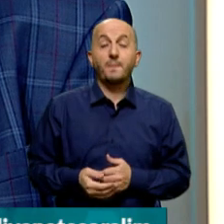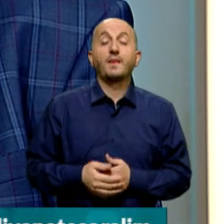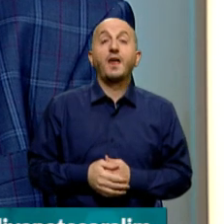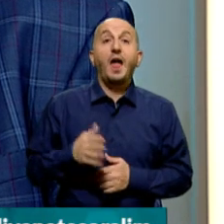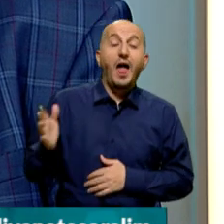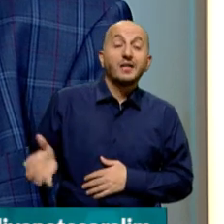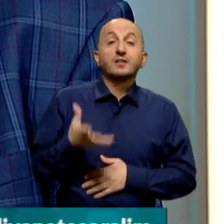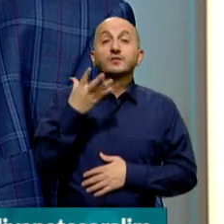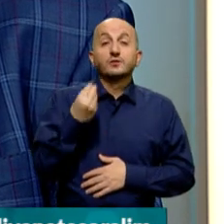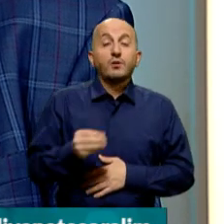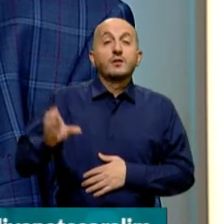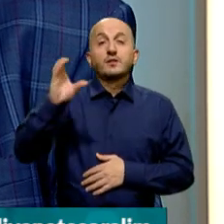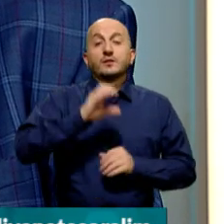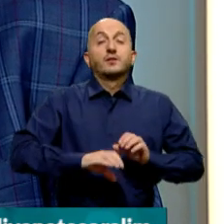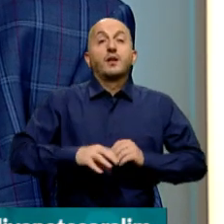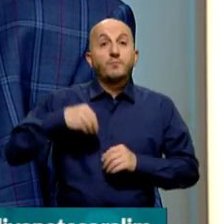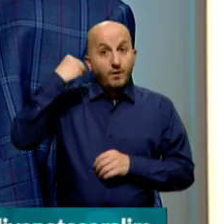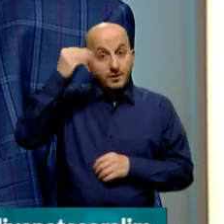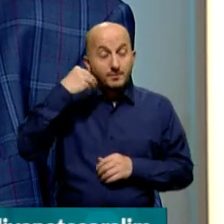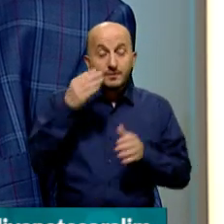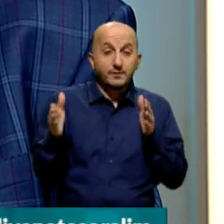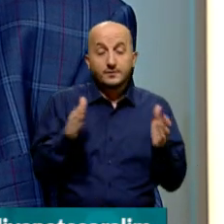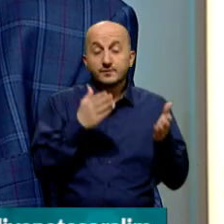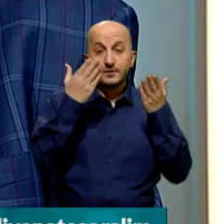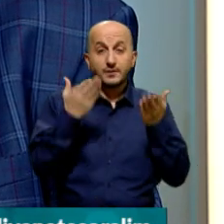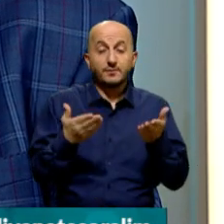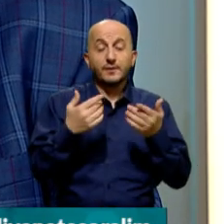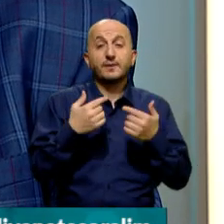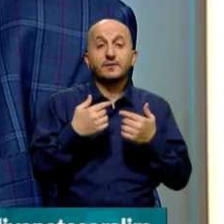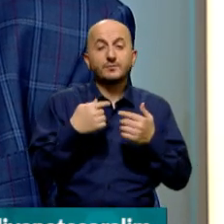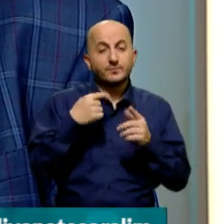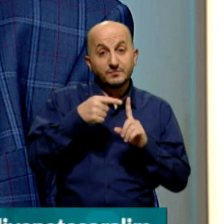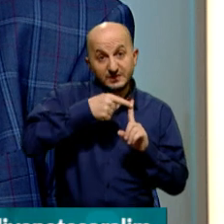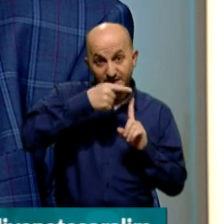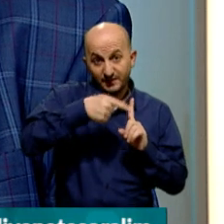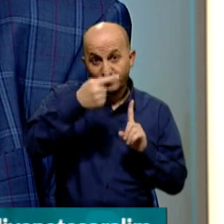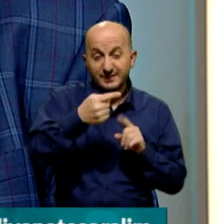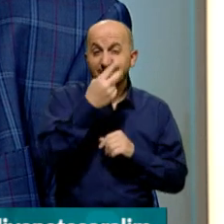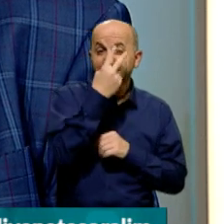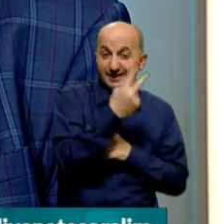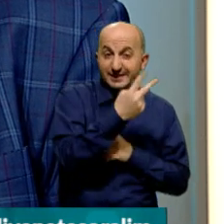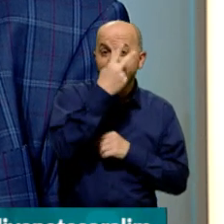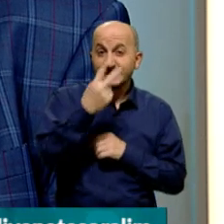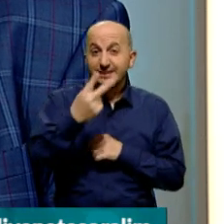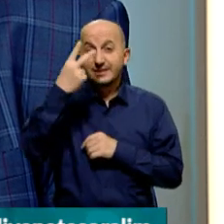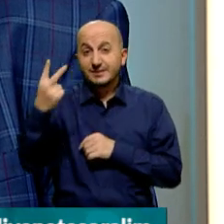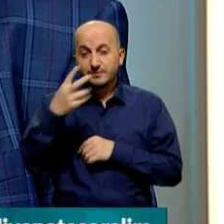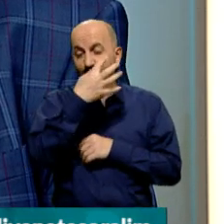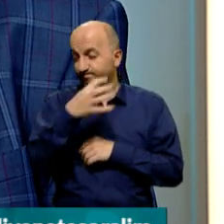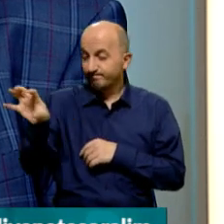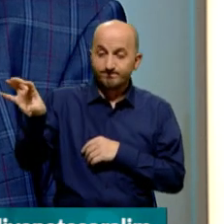en çok İslam alimler arasında kabul gören, benimsenen rivayet ise ikişer ikişer gece